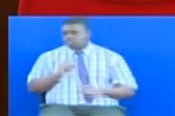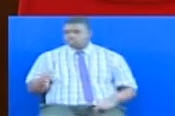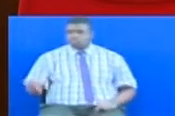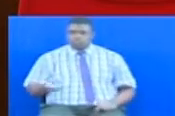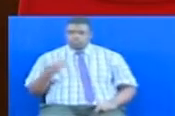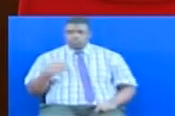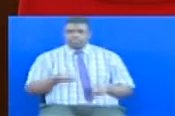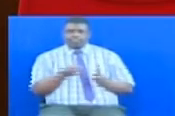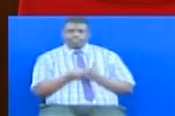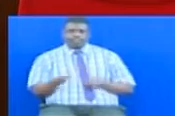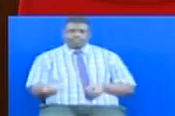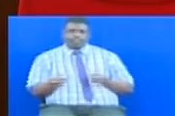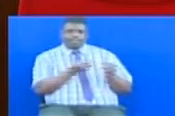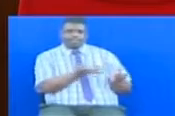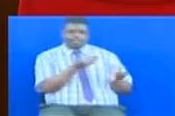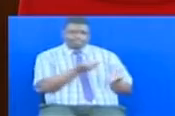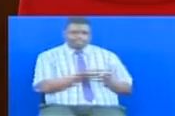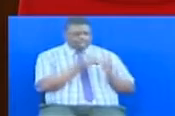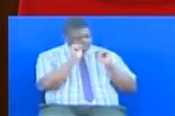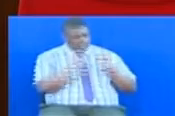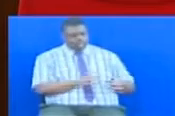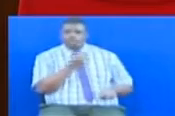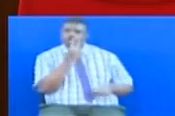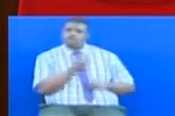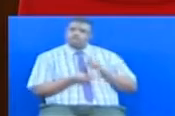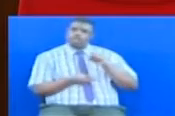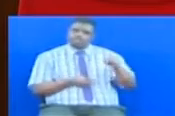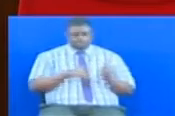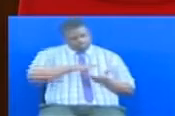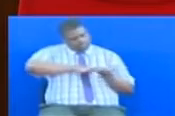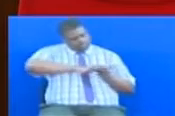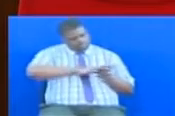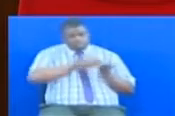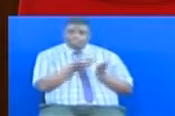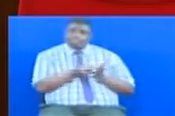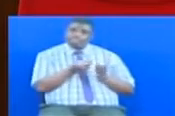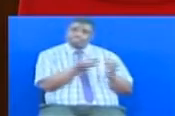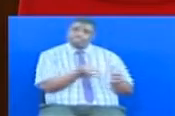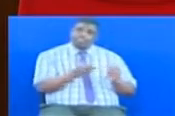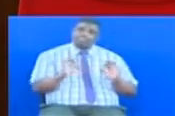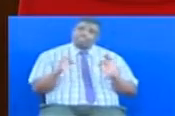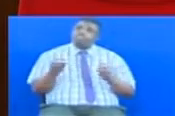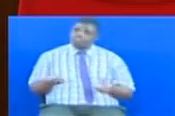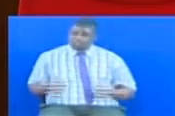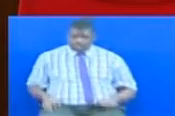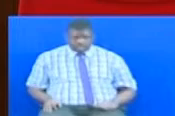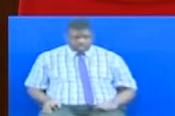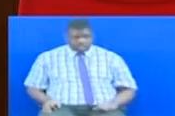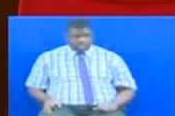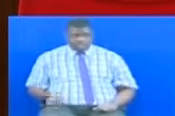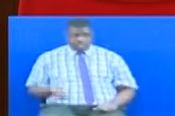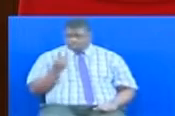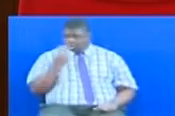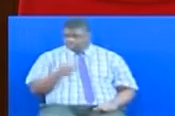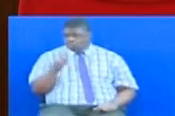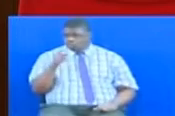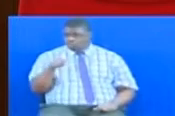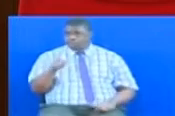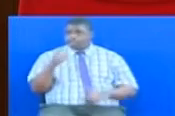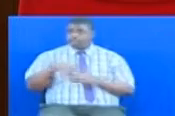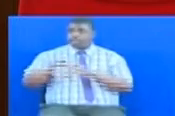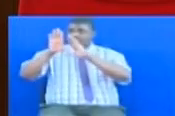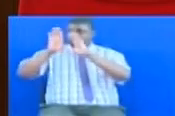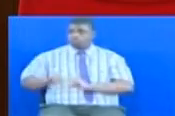haiwezi kuwa inapeleka fedha tu, lazima pia iangalie kwamba misingi ya kupeleka fedha inazingatiwa. Kwa hiyo nimeona hapa kwenye ripoti,